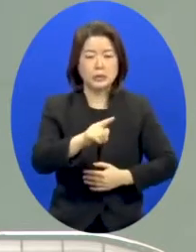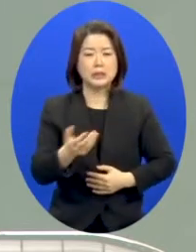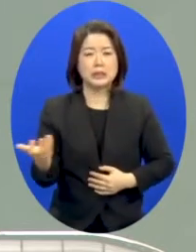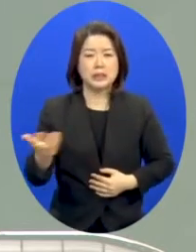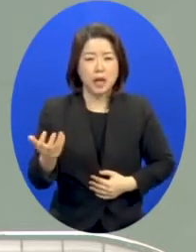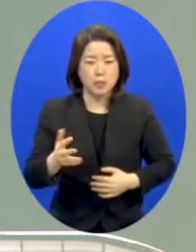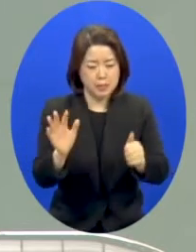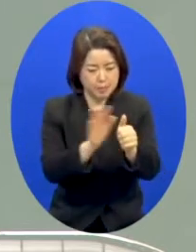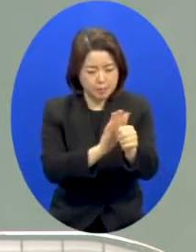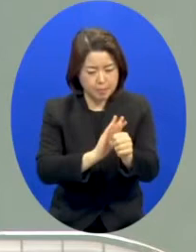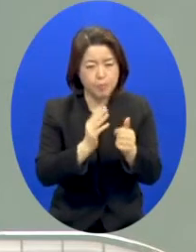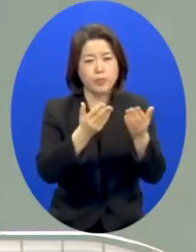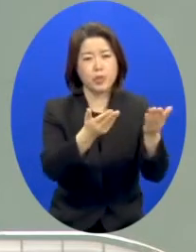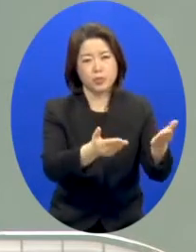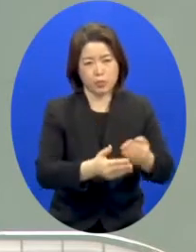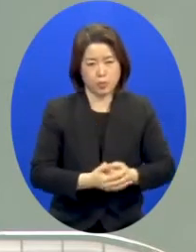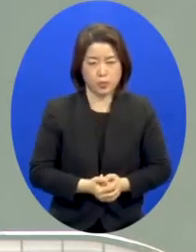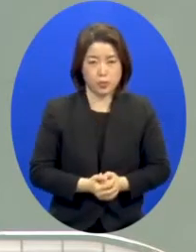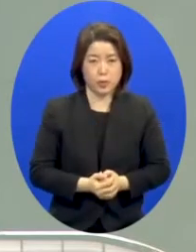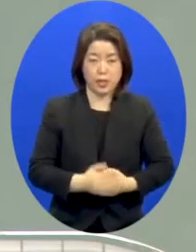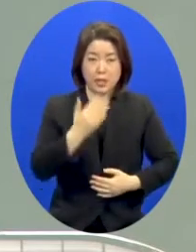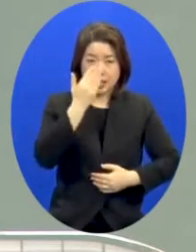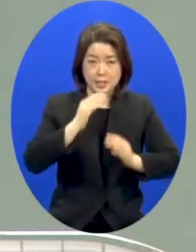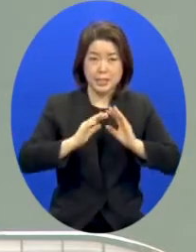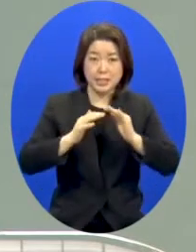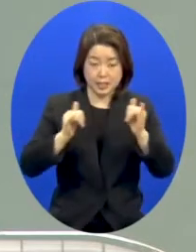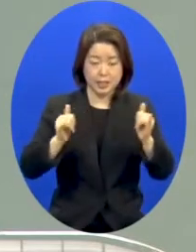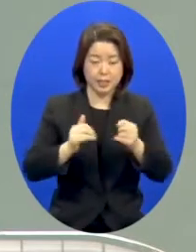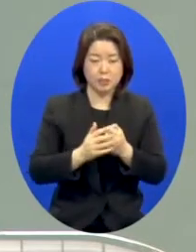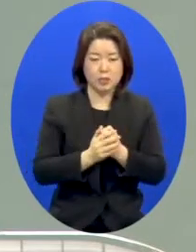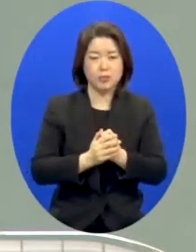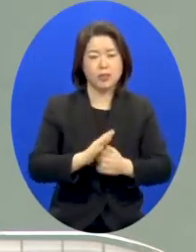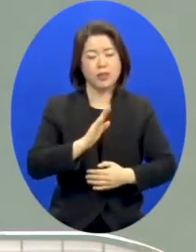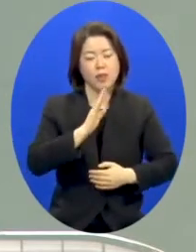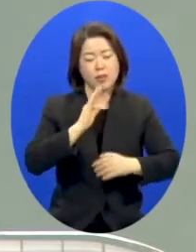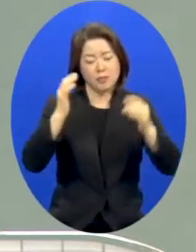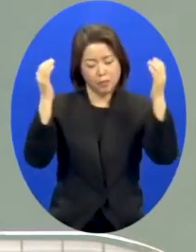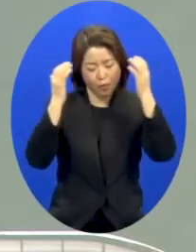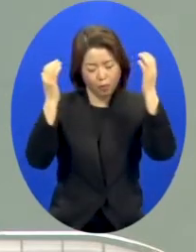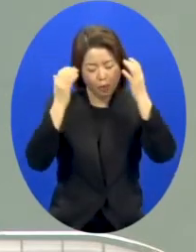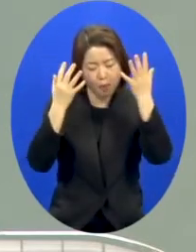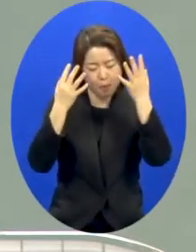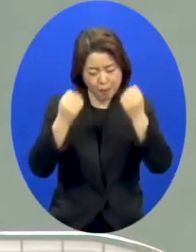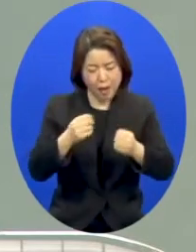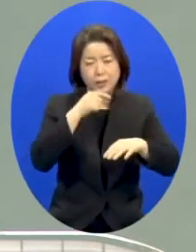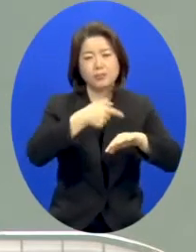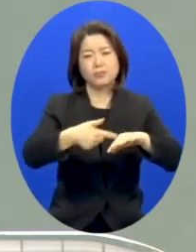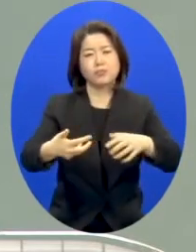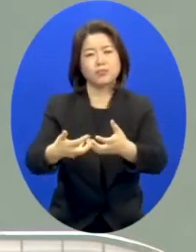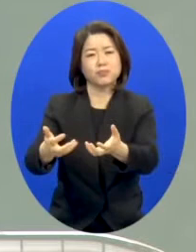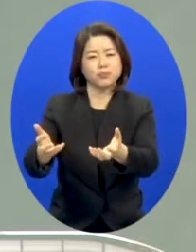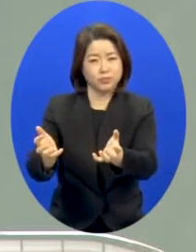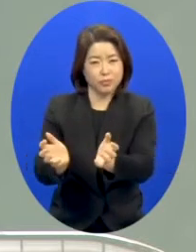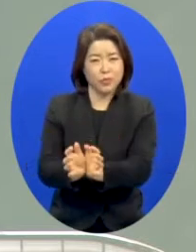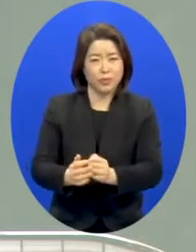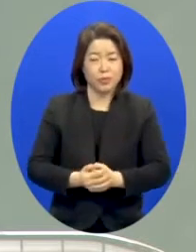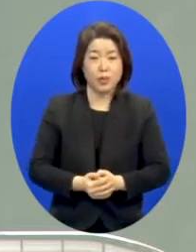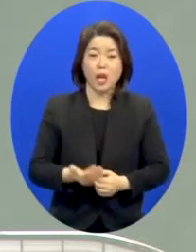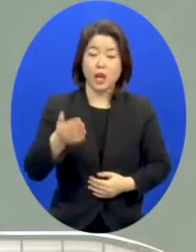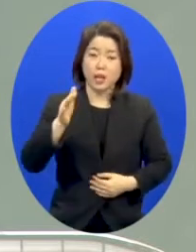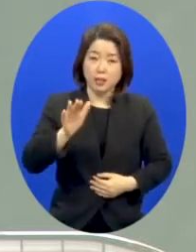주십니다 이스라엘 백성 은 참고 나니 많은 민족이 얻습니다 그런데